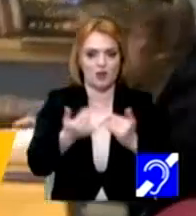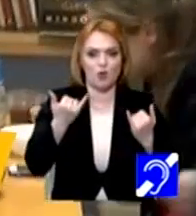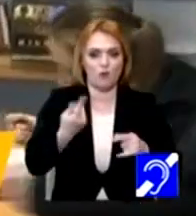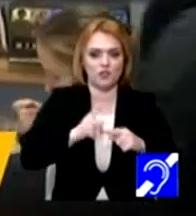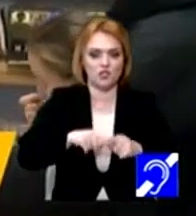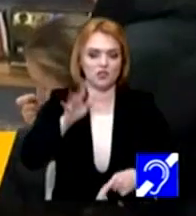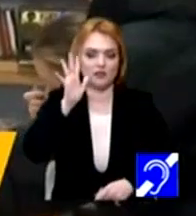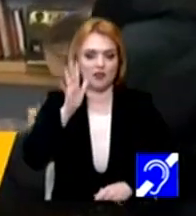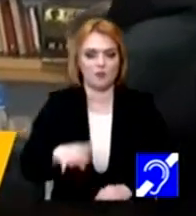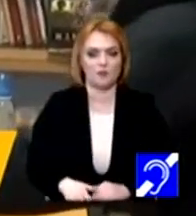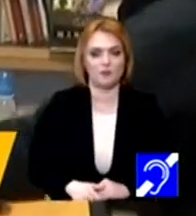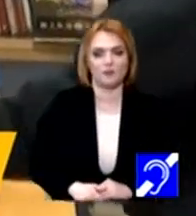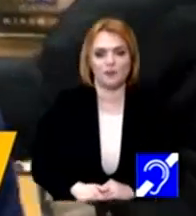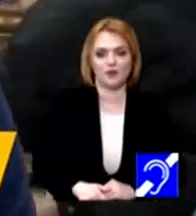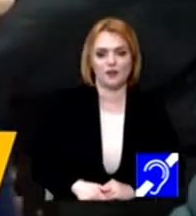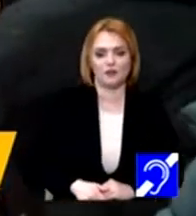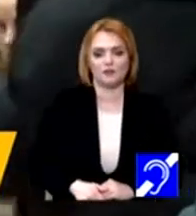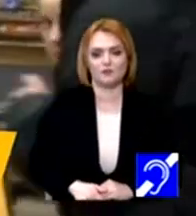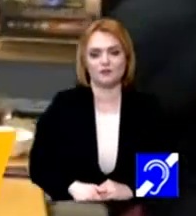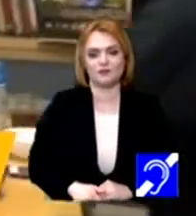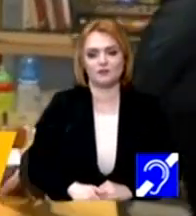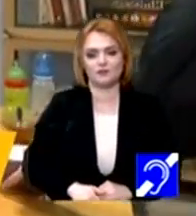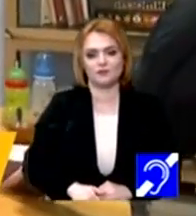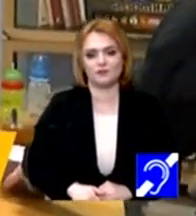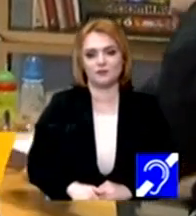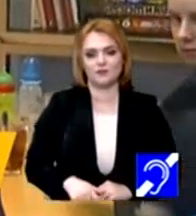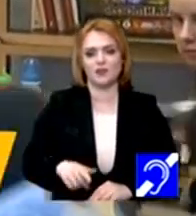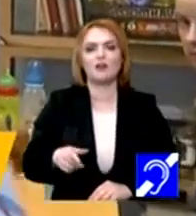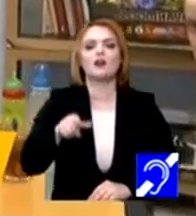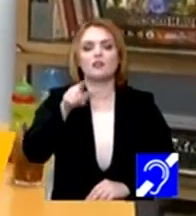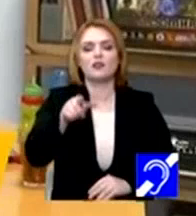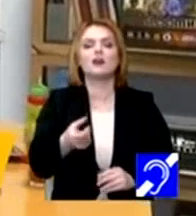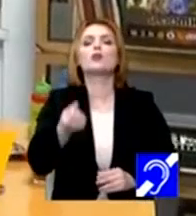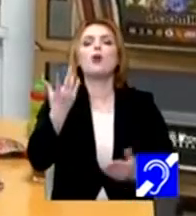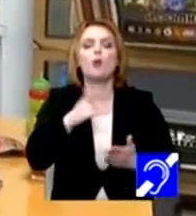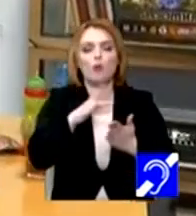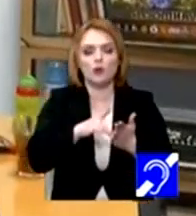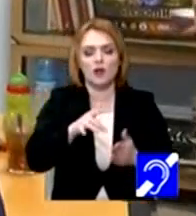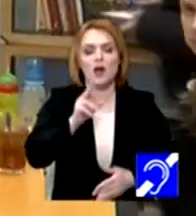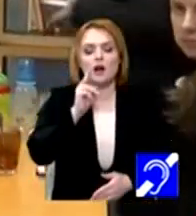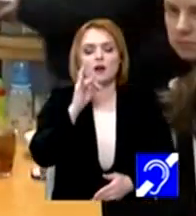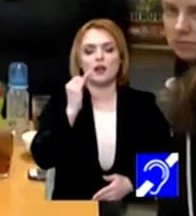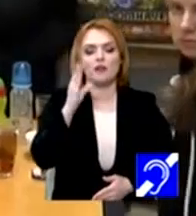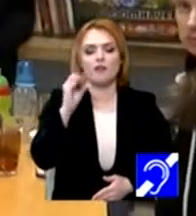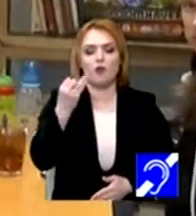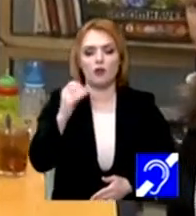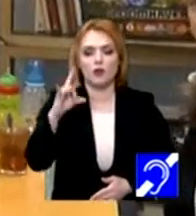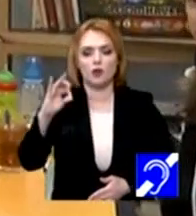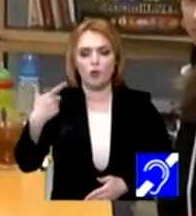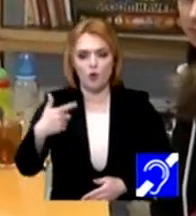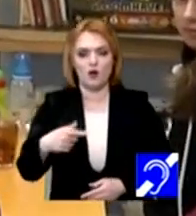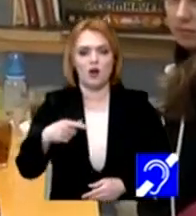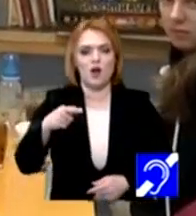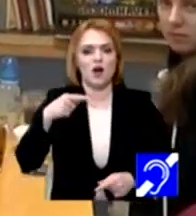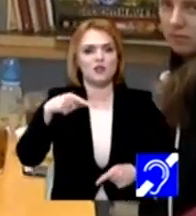dificile. De unde vine? Sunt de la Crivoi Rog și permanent trăiau într-un sistem